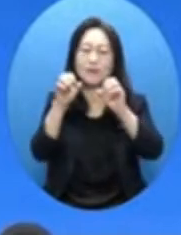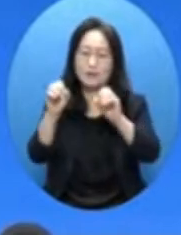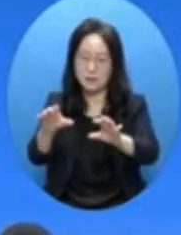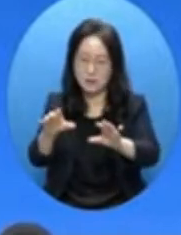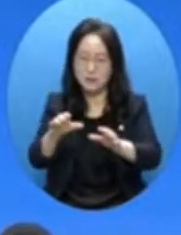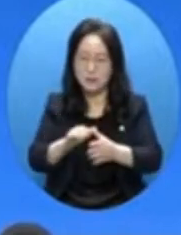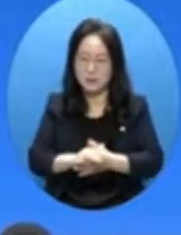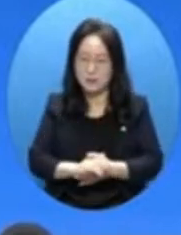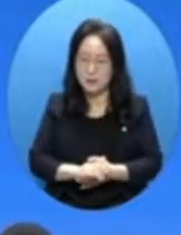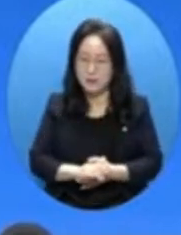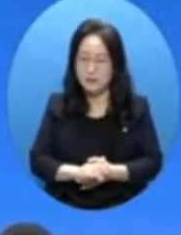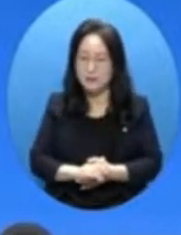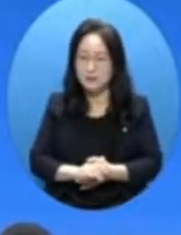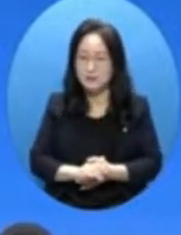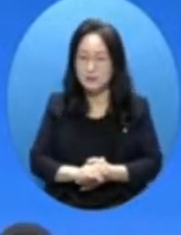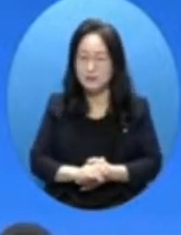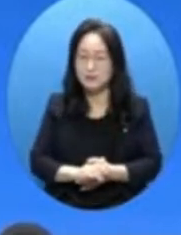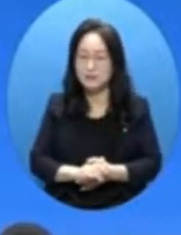것입니다.